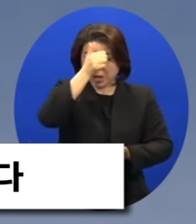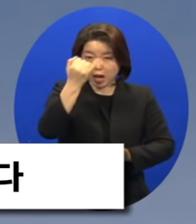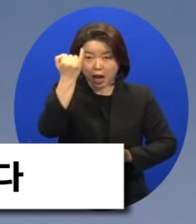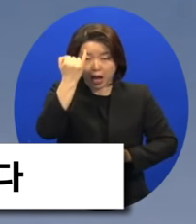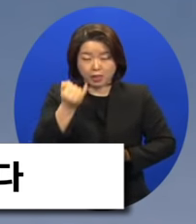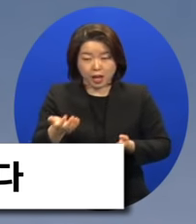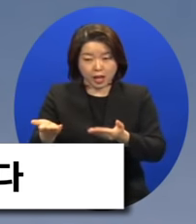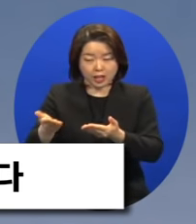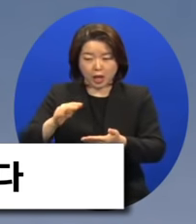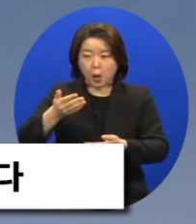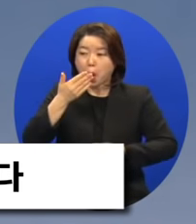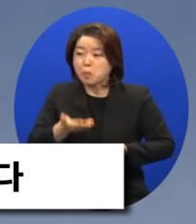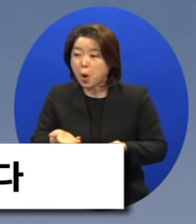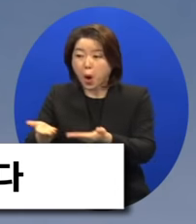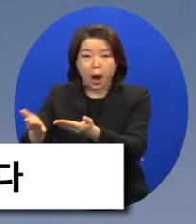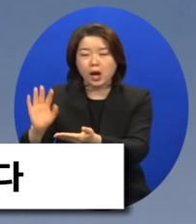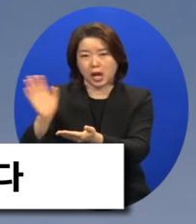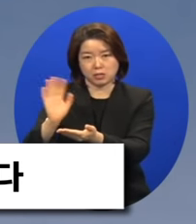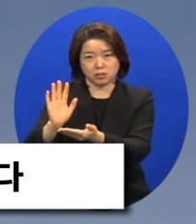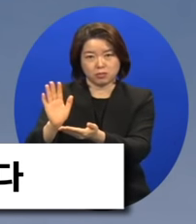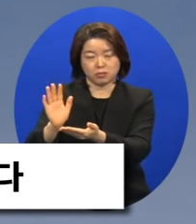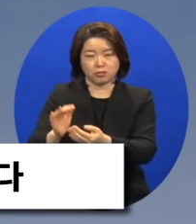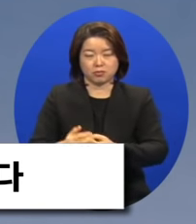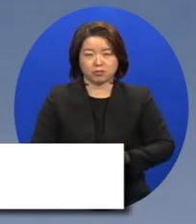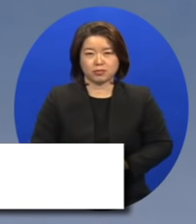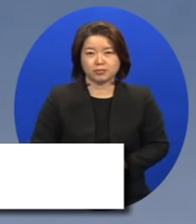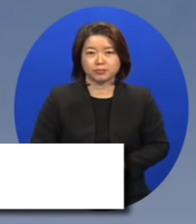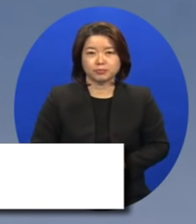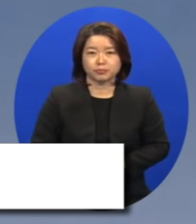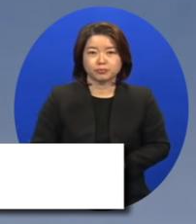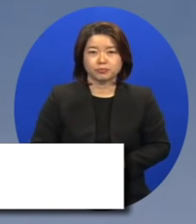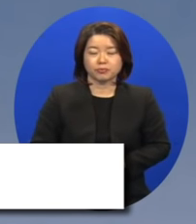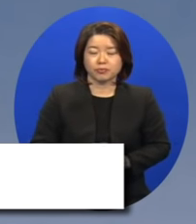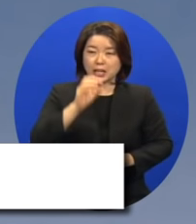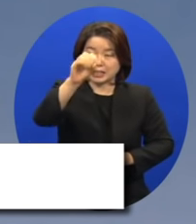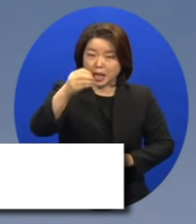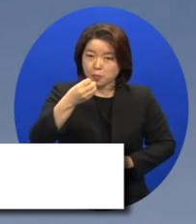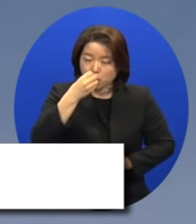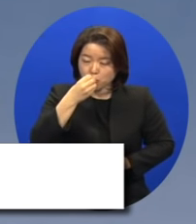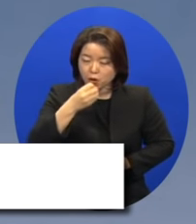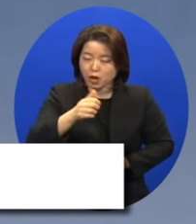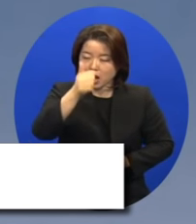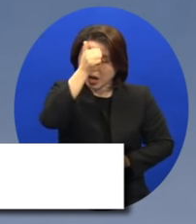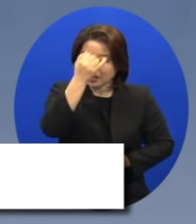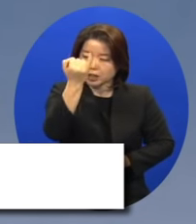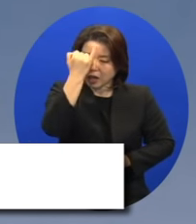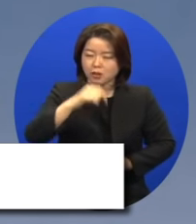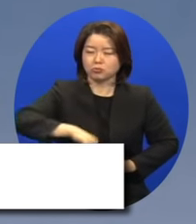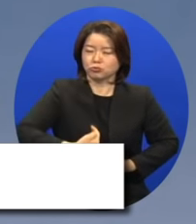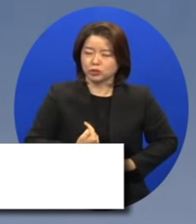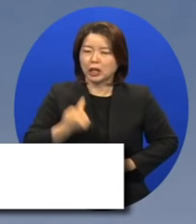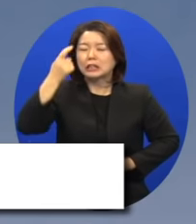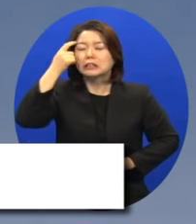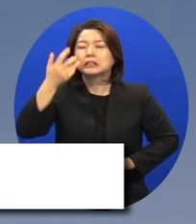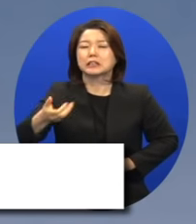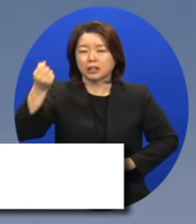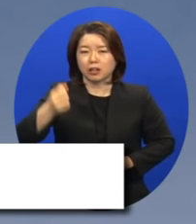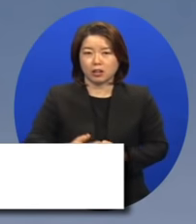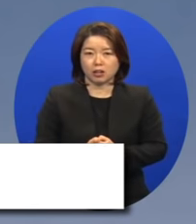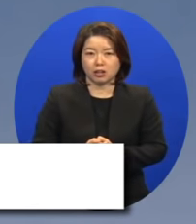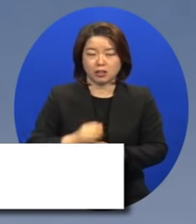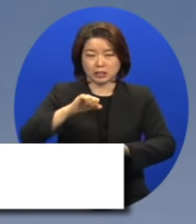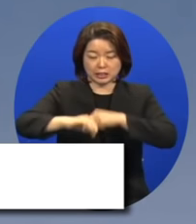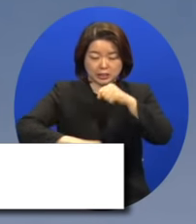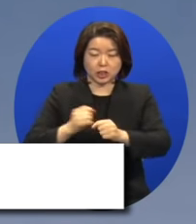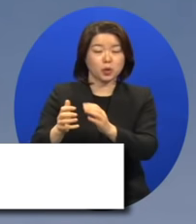과이브에게그열매를먹도록강요하지않았다는점입니다. 그것을먹은것은아담과이브였다.그들은